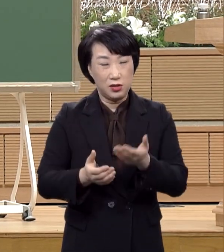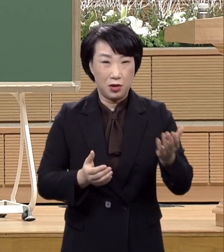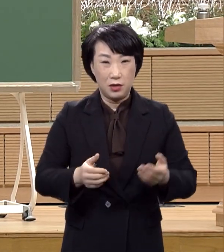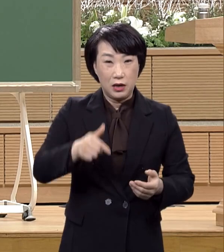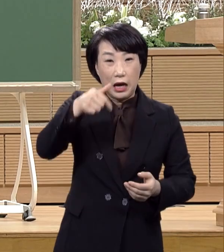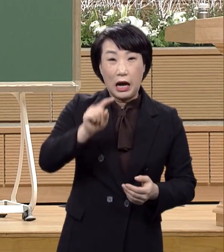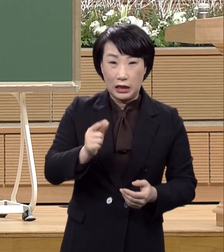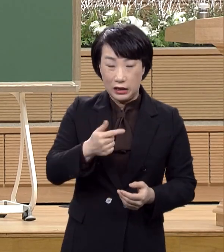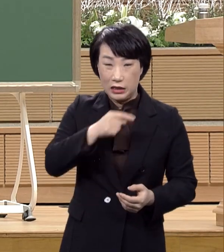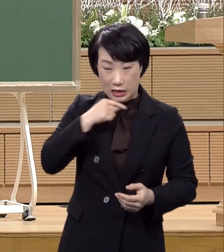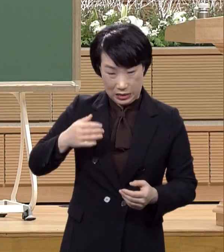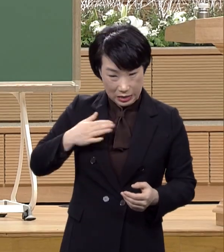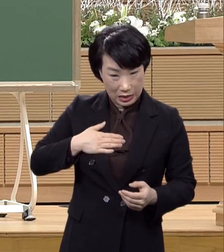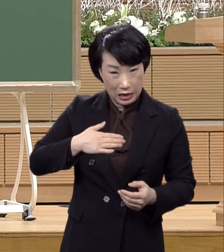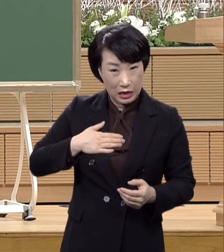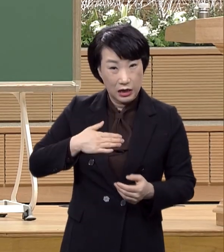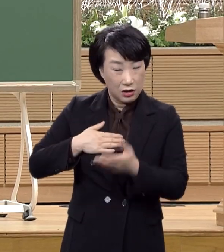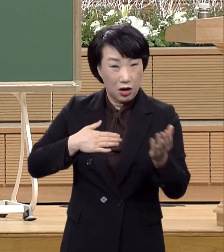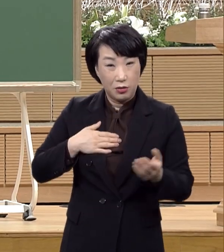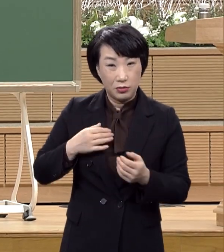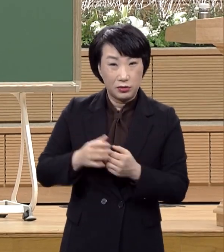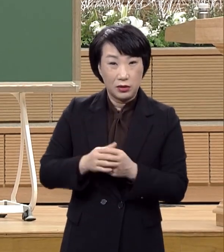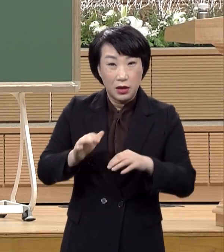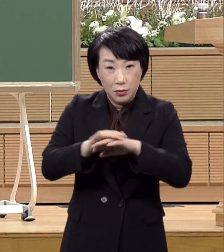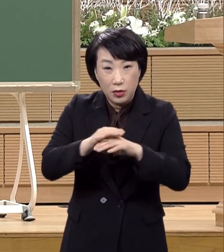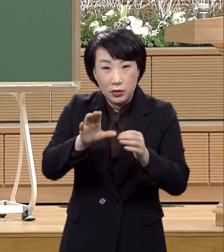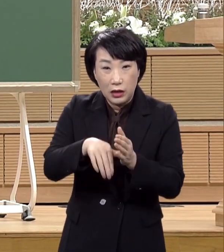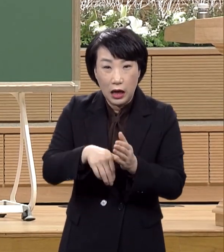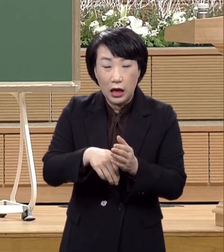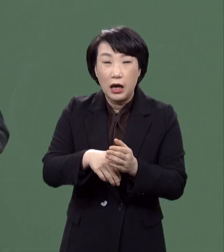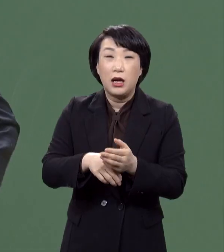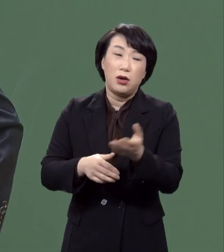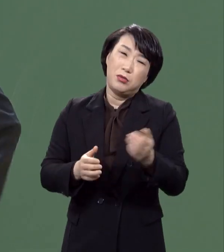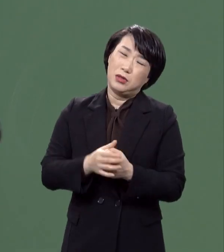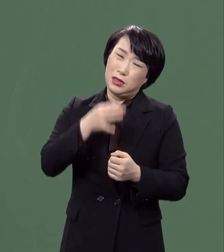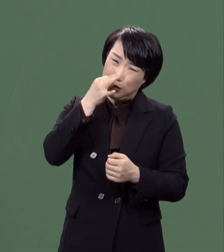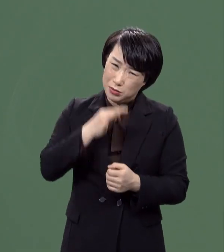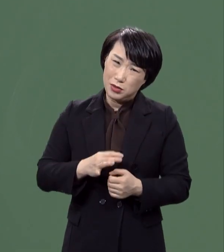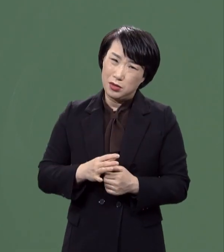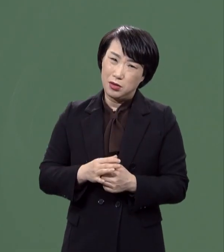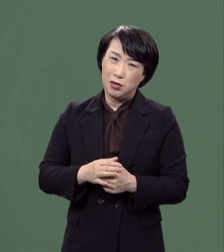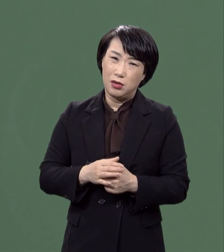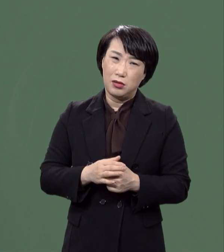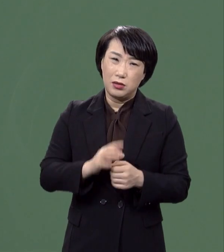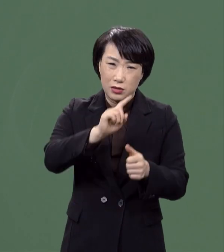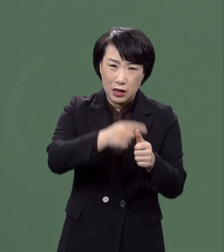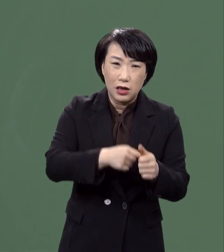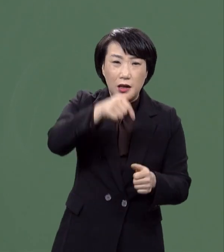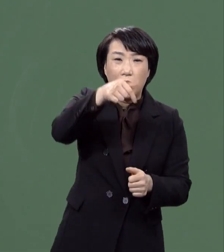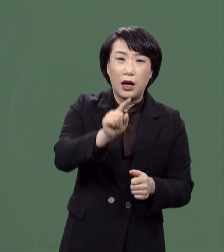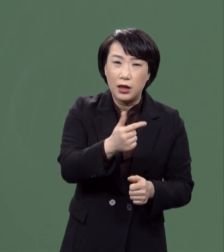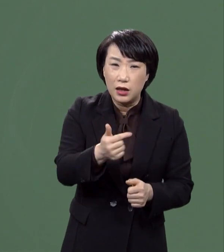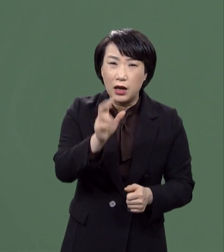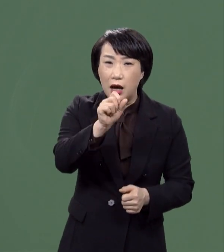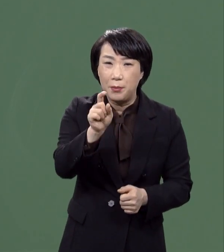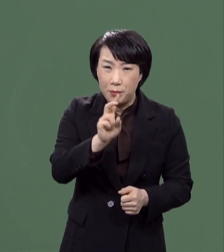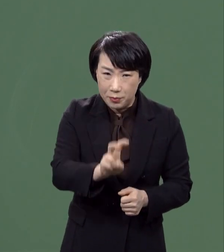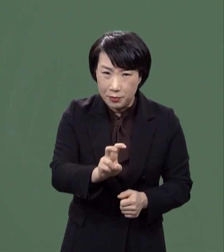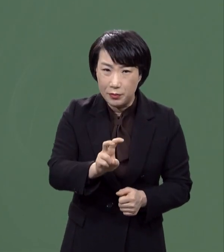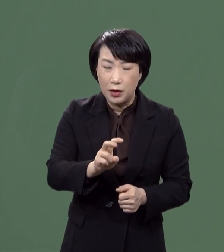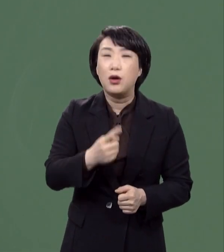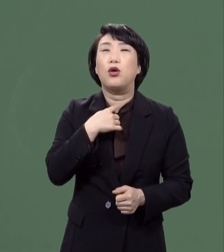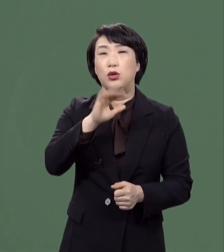간에서 대사될 때 술이 대사가 심히 힘드니까 간암도 걸리고